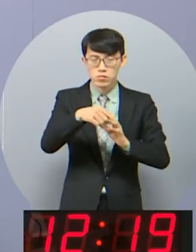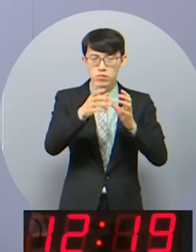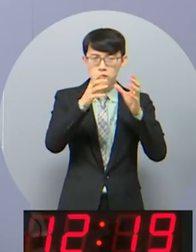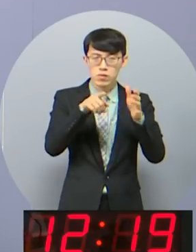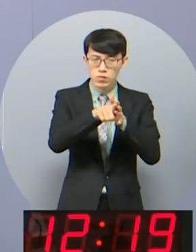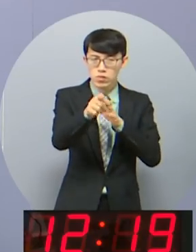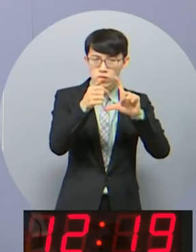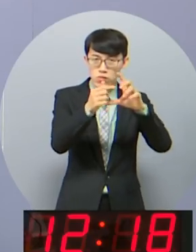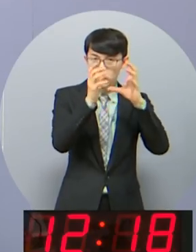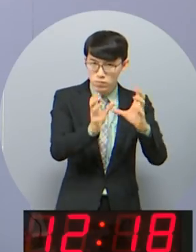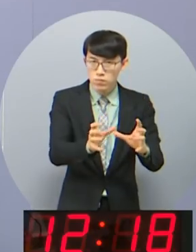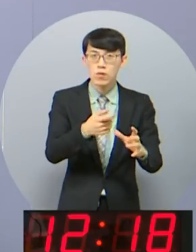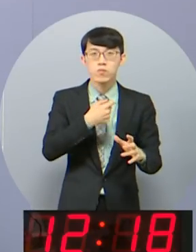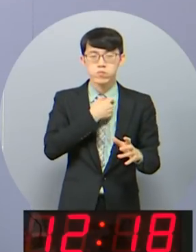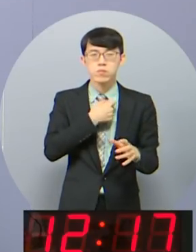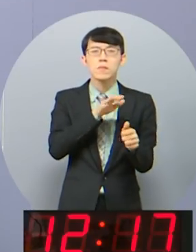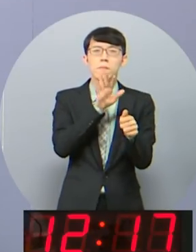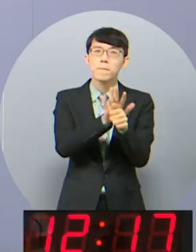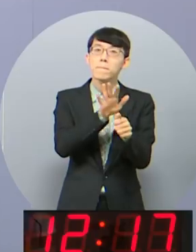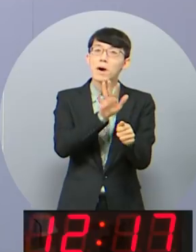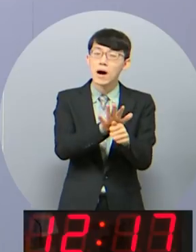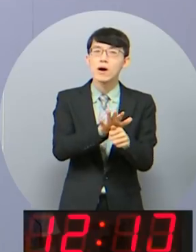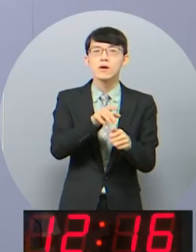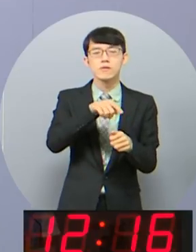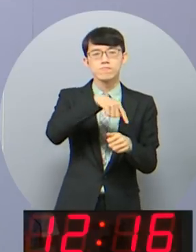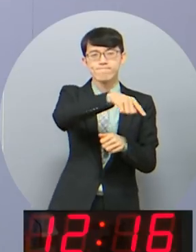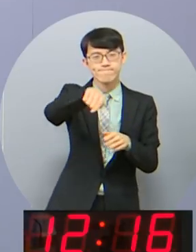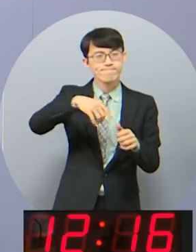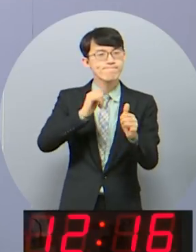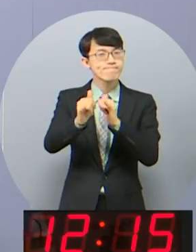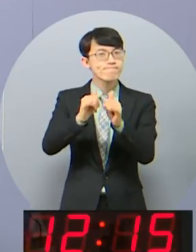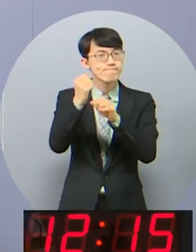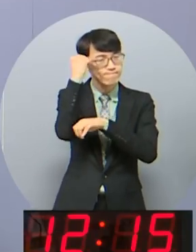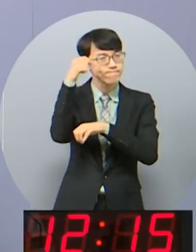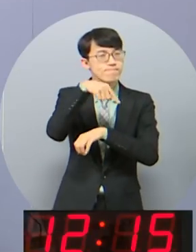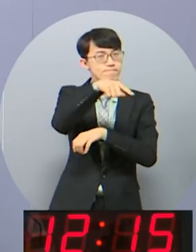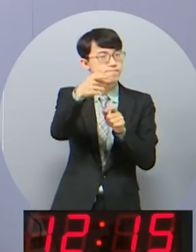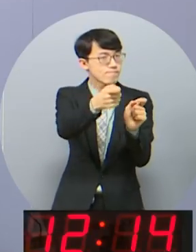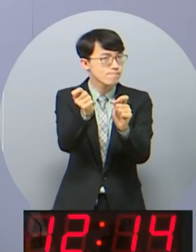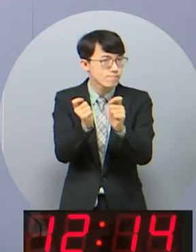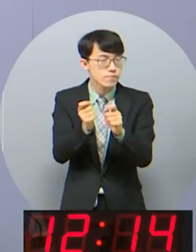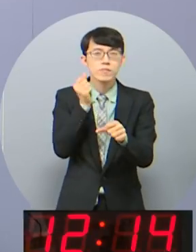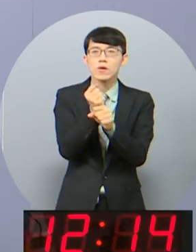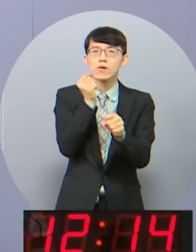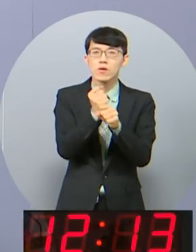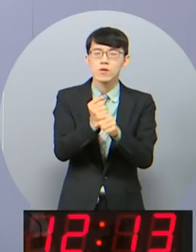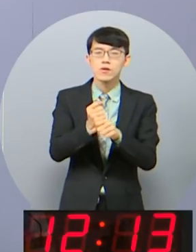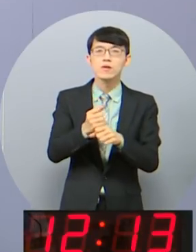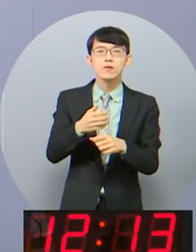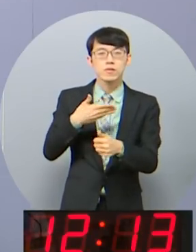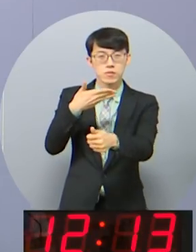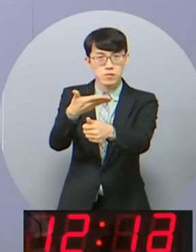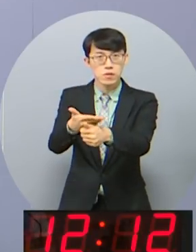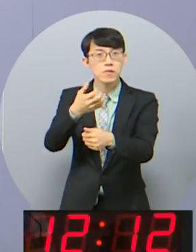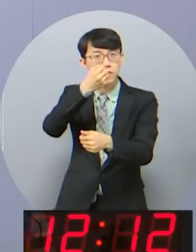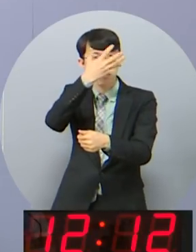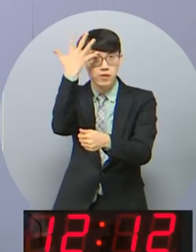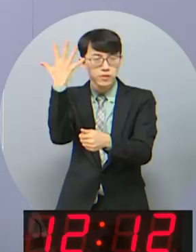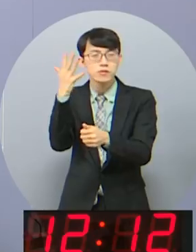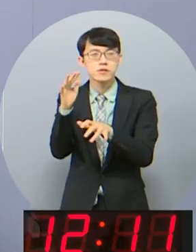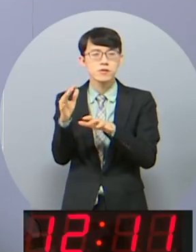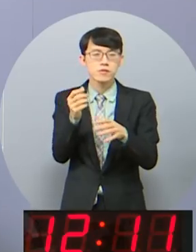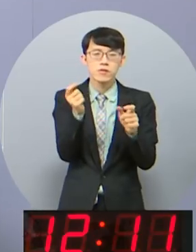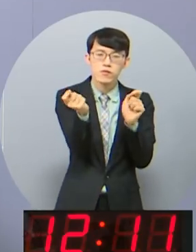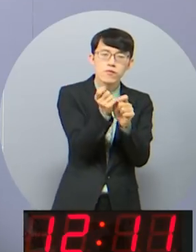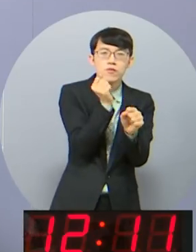创造，会当带动咱地方啊，会使就业机会，予咱少年的机会，唔免啊。走去外围安